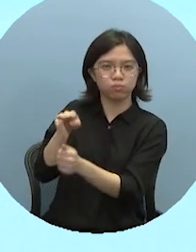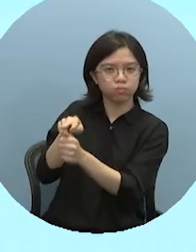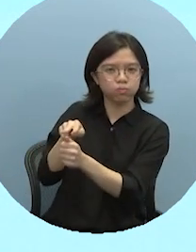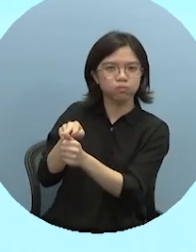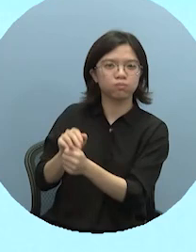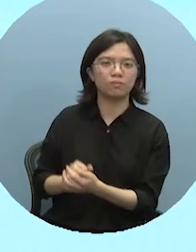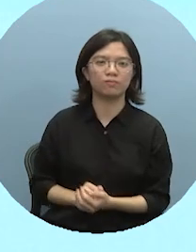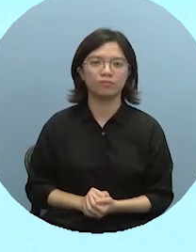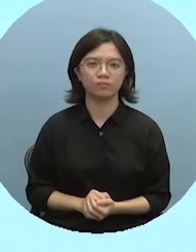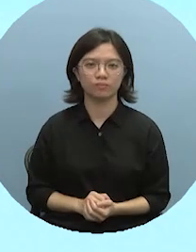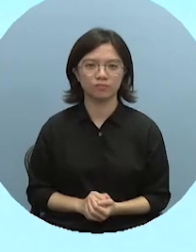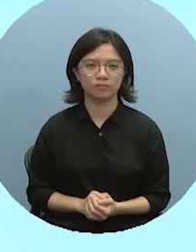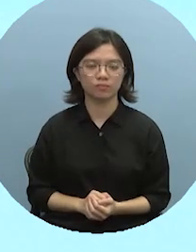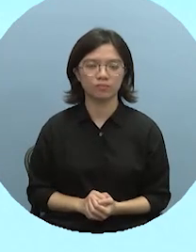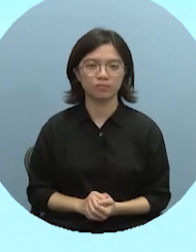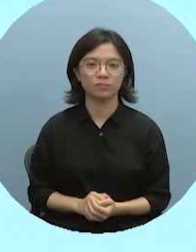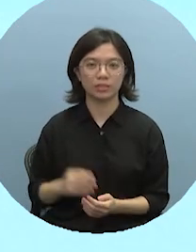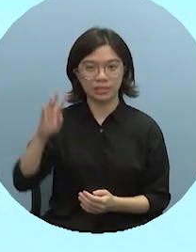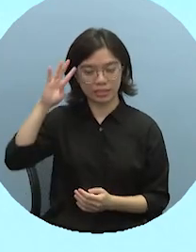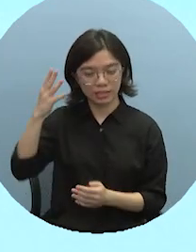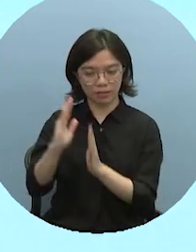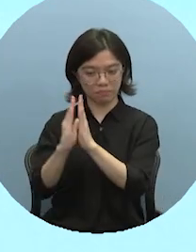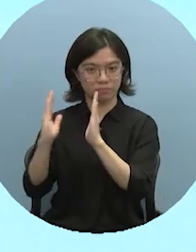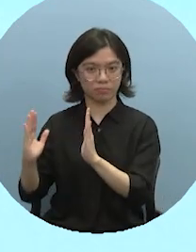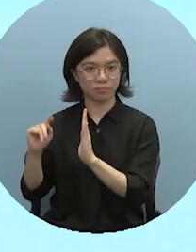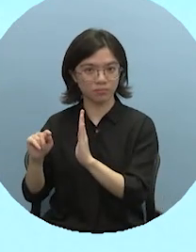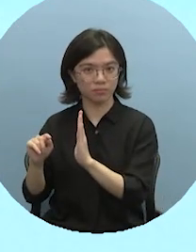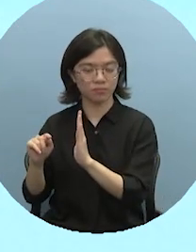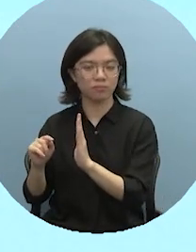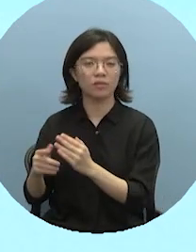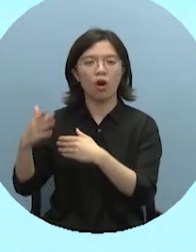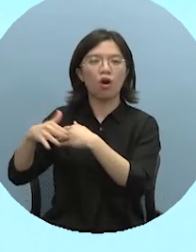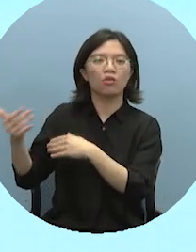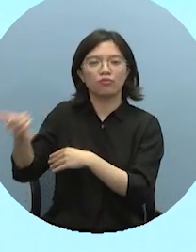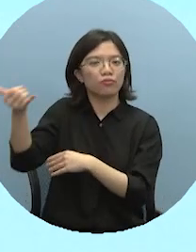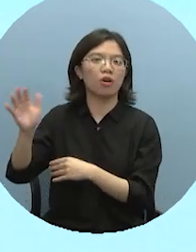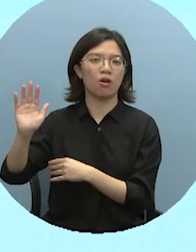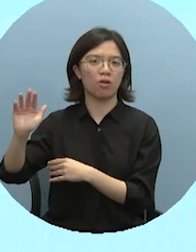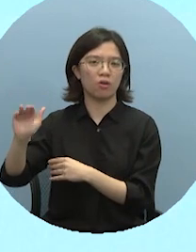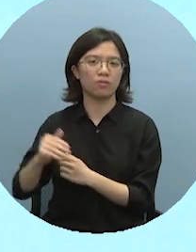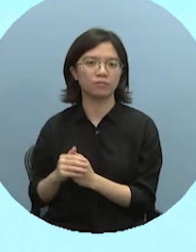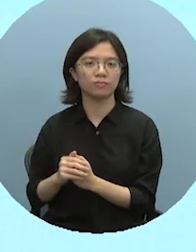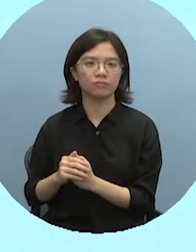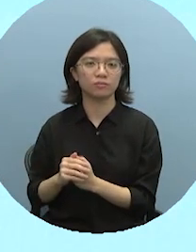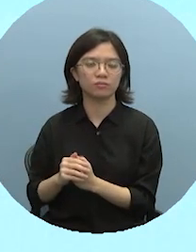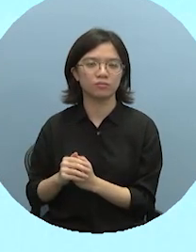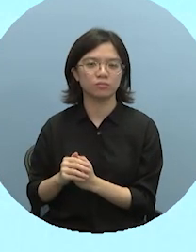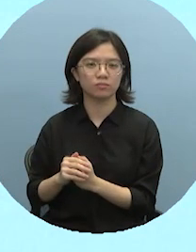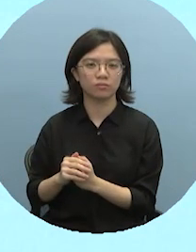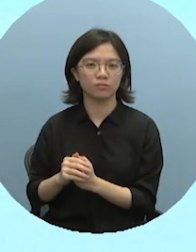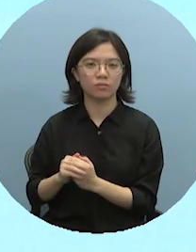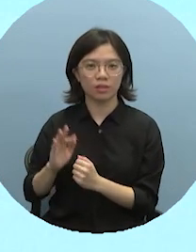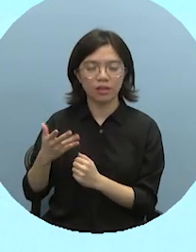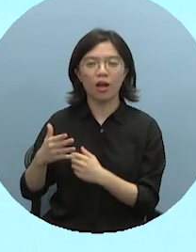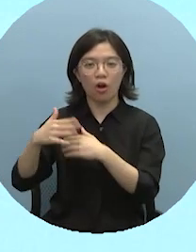居醫學監察。四天的醫學監測期間是可以外出的，在出外期間是